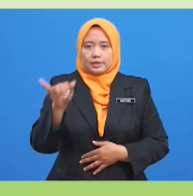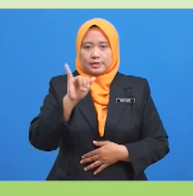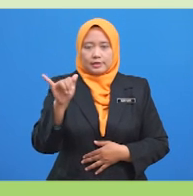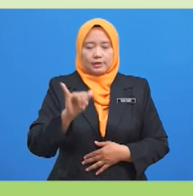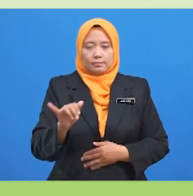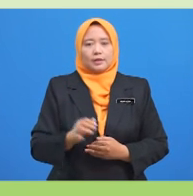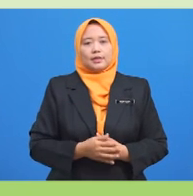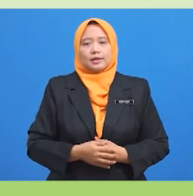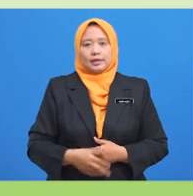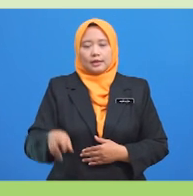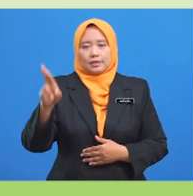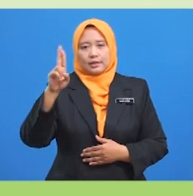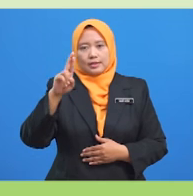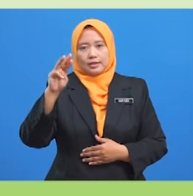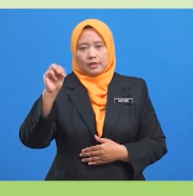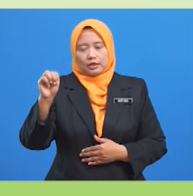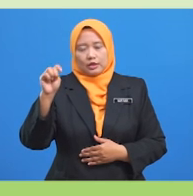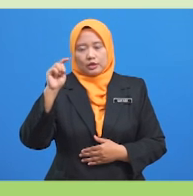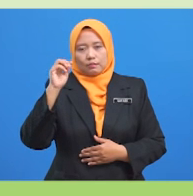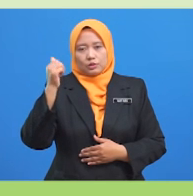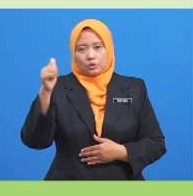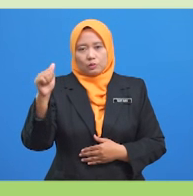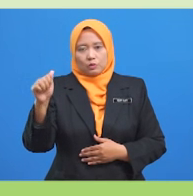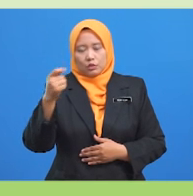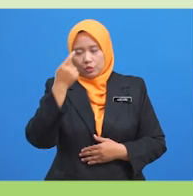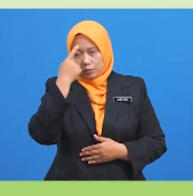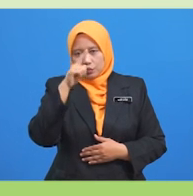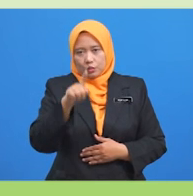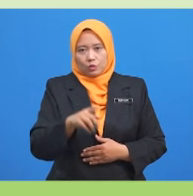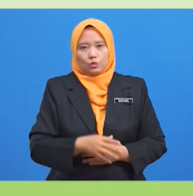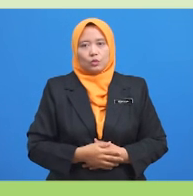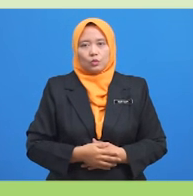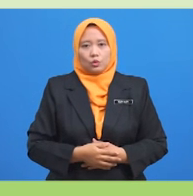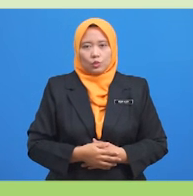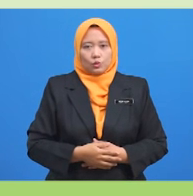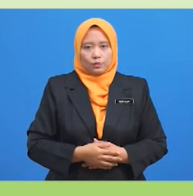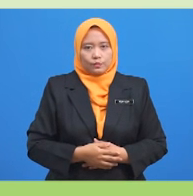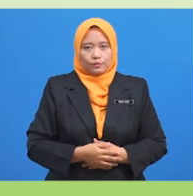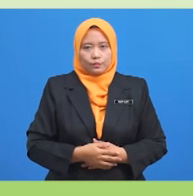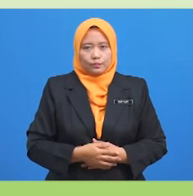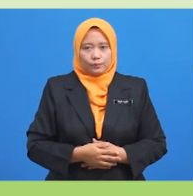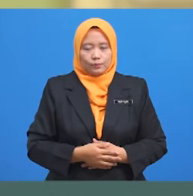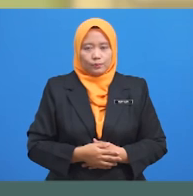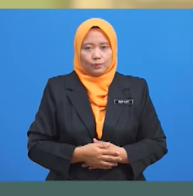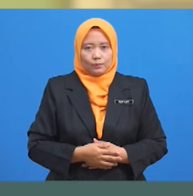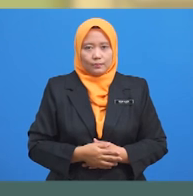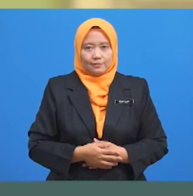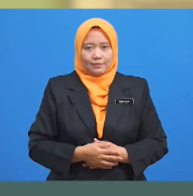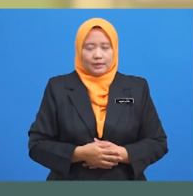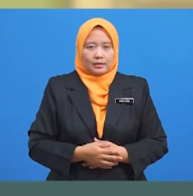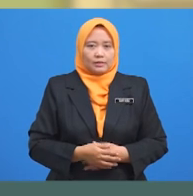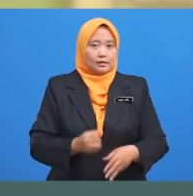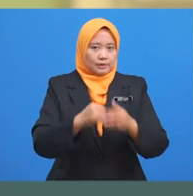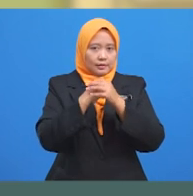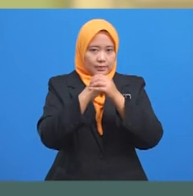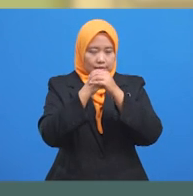unit. Akhirnya kita akan dapat nilai C adalah RM10. Syabas jika